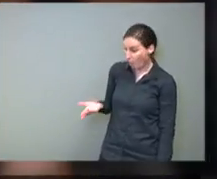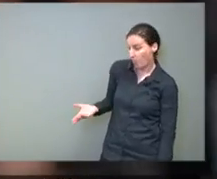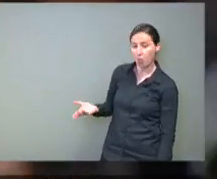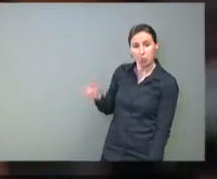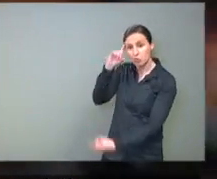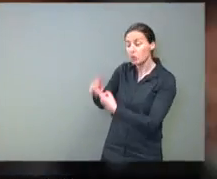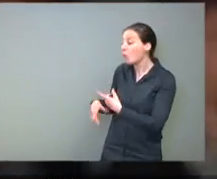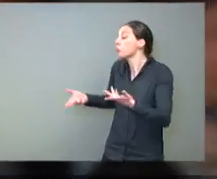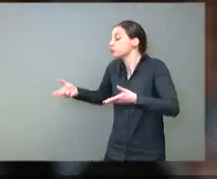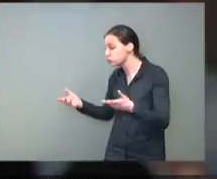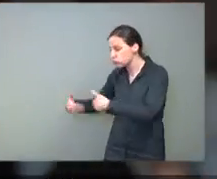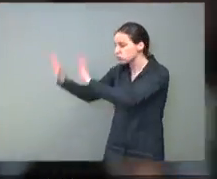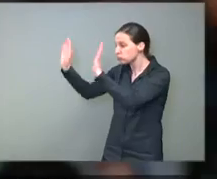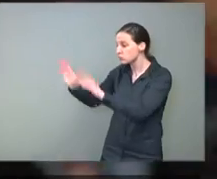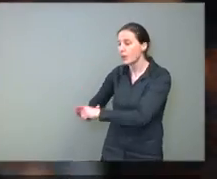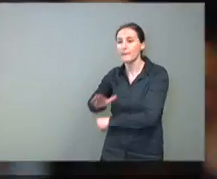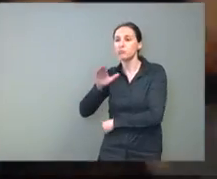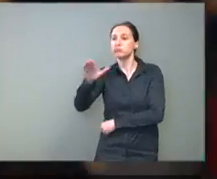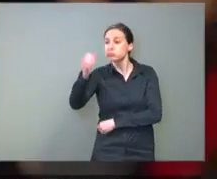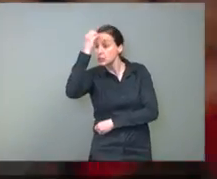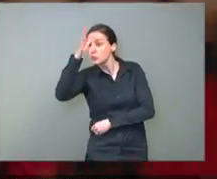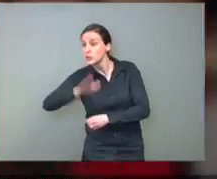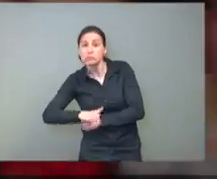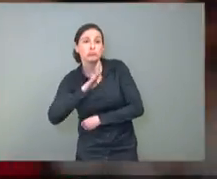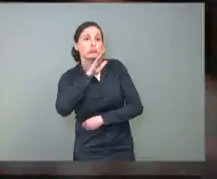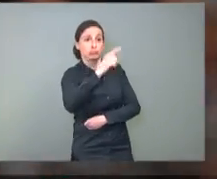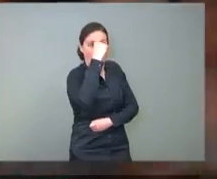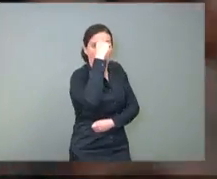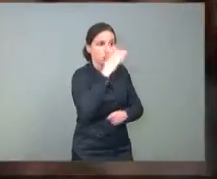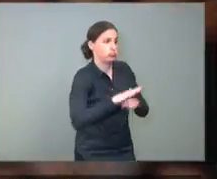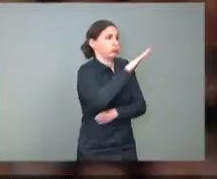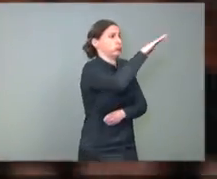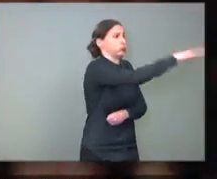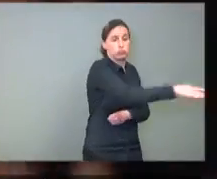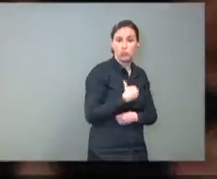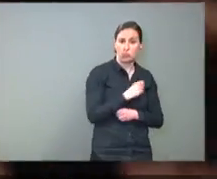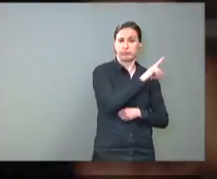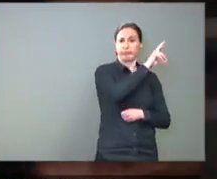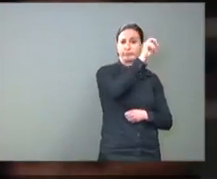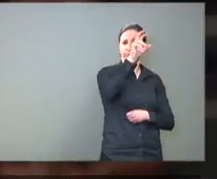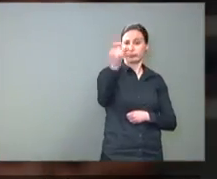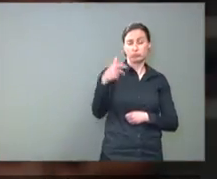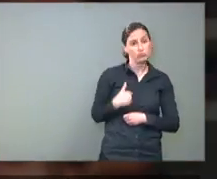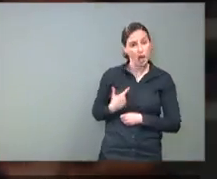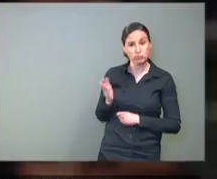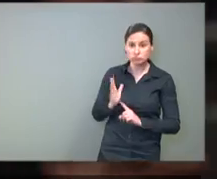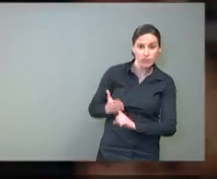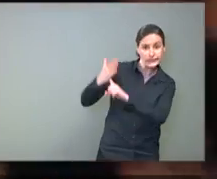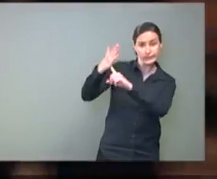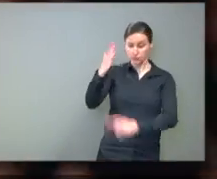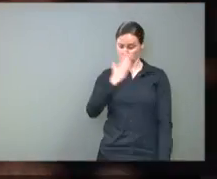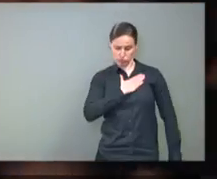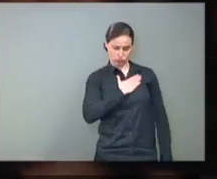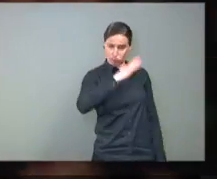Inde, après-demain ils sont aux États-Unis, ce n'est pas leur sujet, ils n'ont ni patrie, ni jour, ni nuit, ils n'ont qu'un seul repère, combien ça